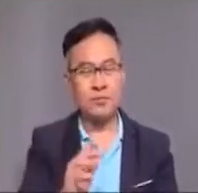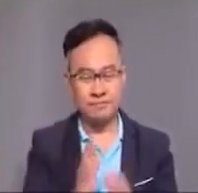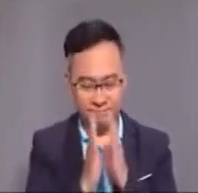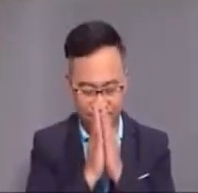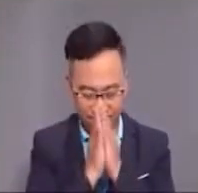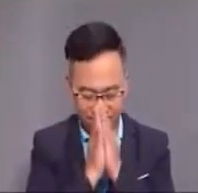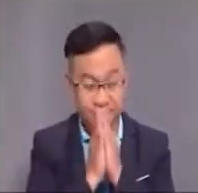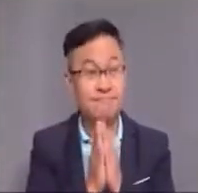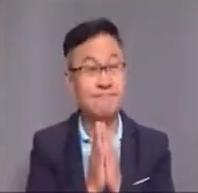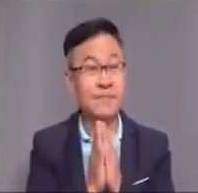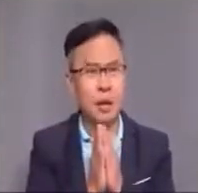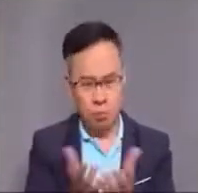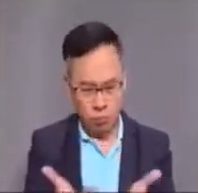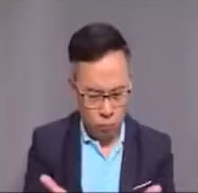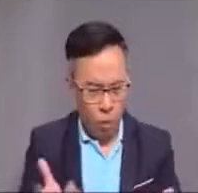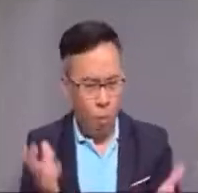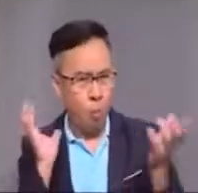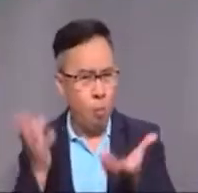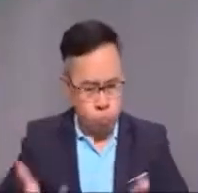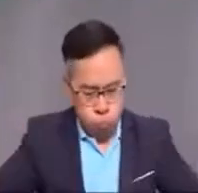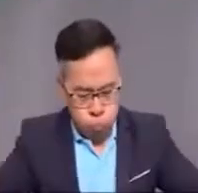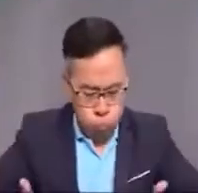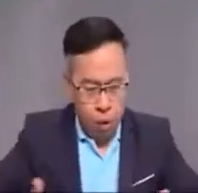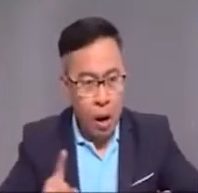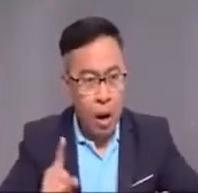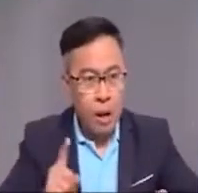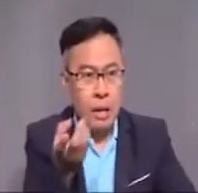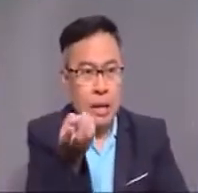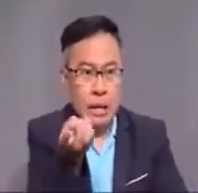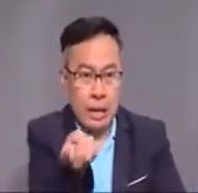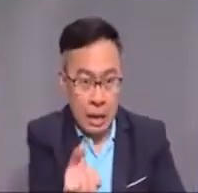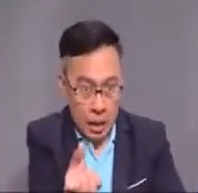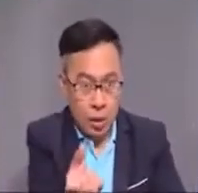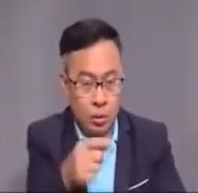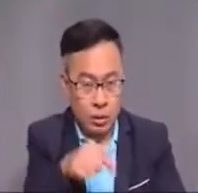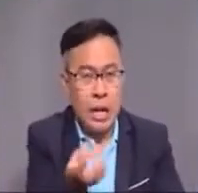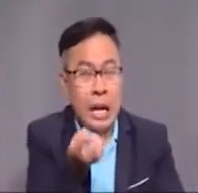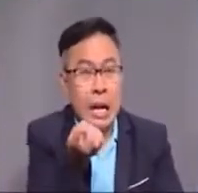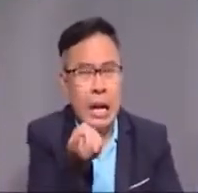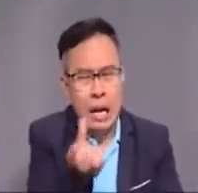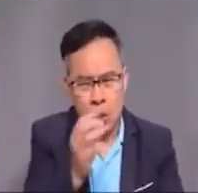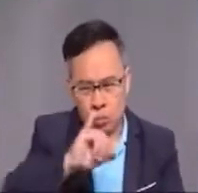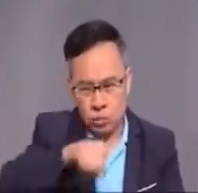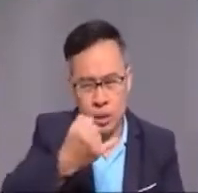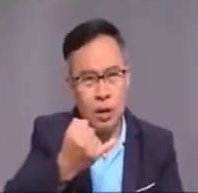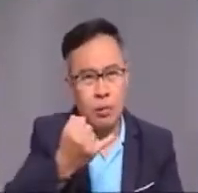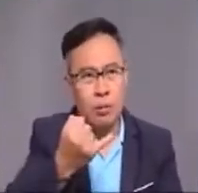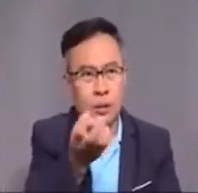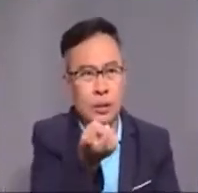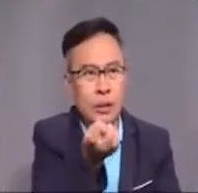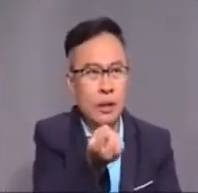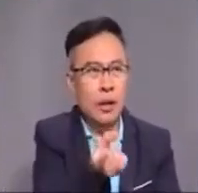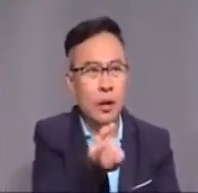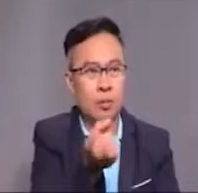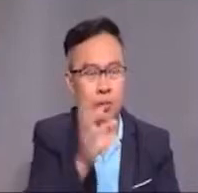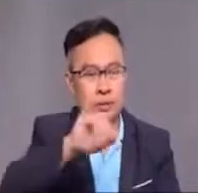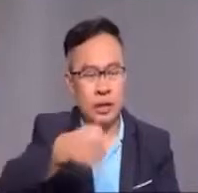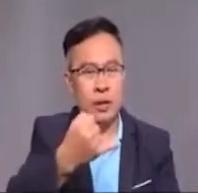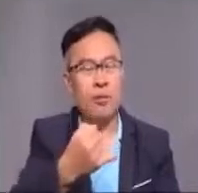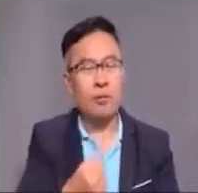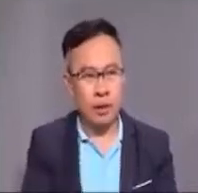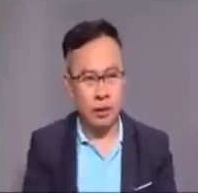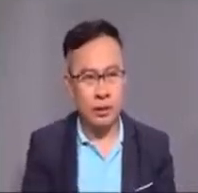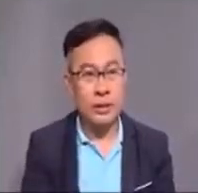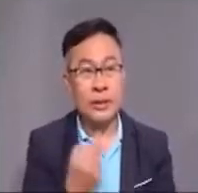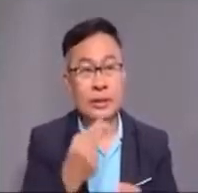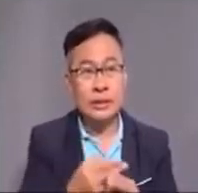ห แบกอะไรมาคะ ข้าวครับ เขาเรียกข้าวอะไรนะข้าวเหนียวหรือข้าวเจ้า อันนี้เป็นข้าวเจ้าครับเป็นข้าวพันธุ์ไร่มะขามหนึ่งครับอันนี ้